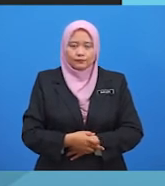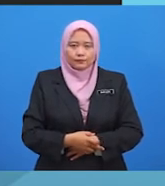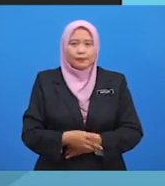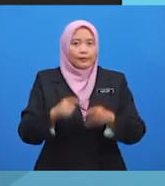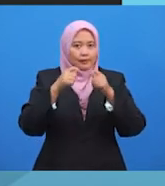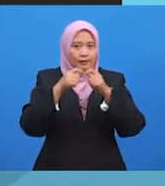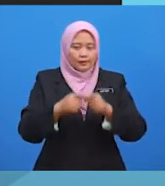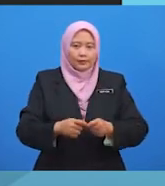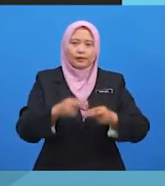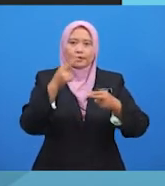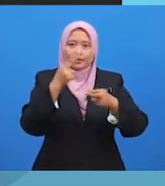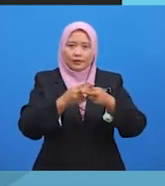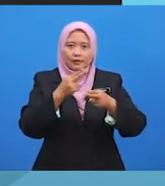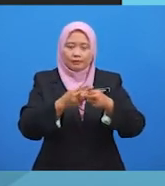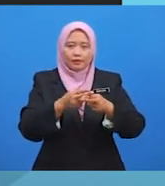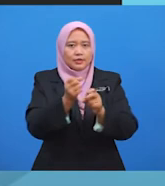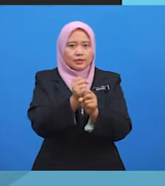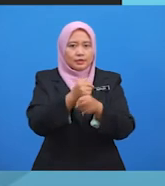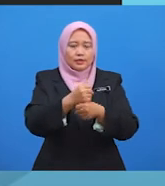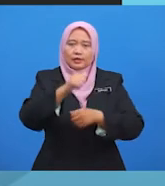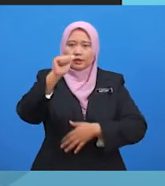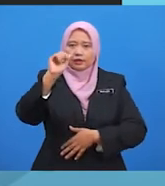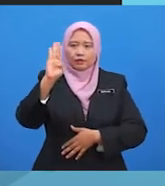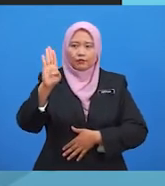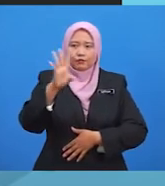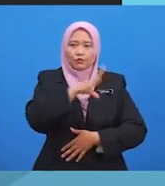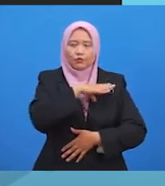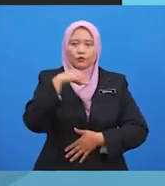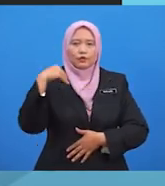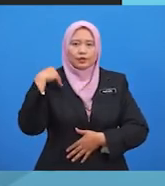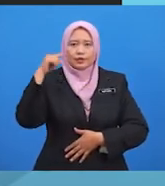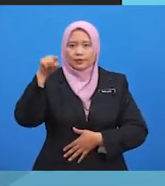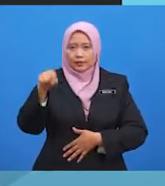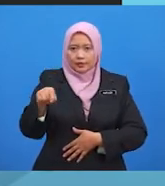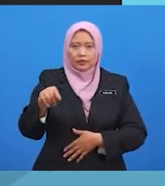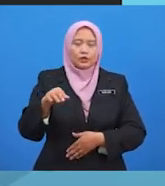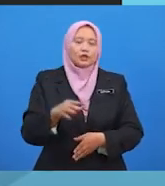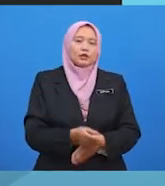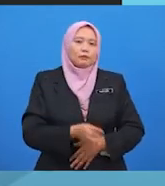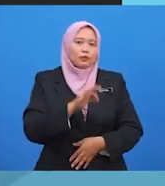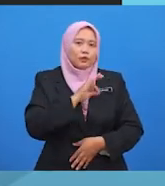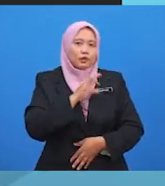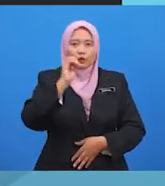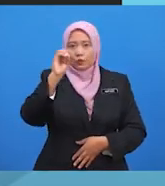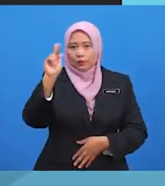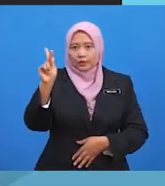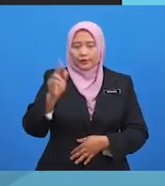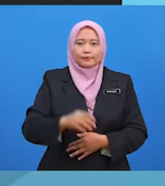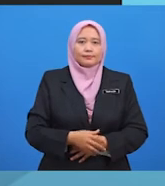Tetapkan nama, saiz A4 dan klik butang OK.